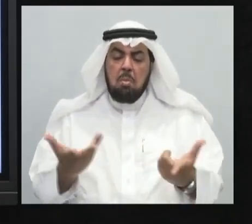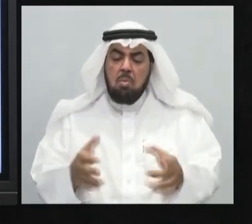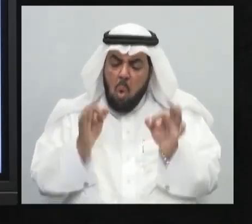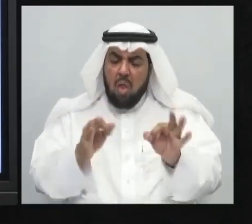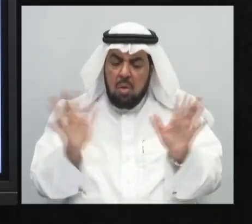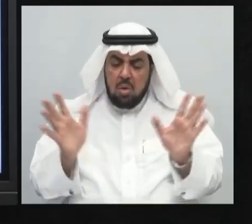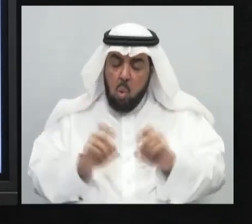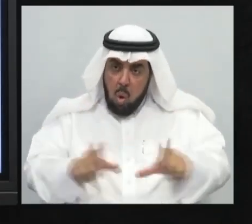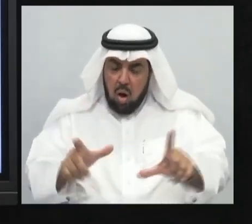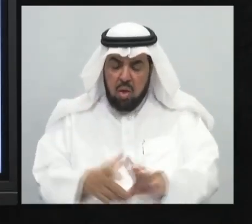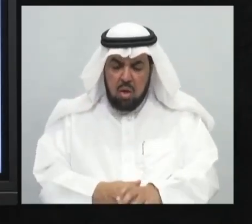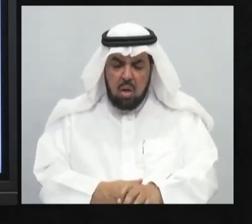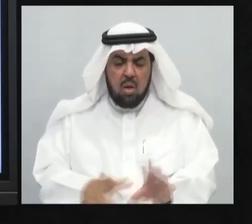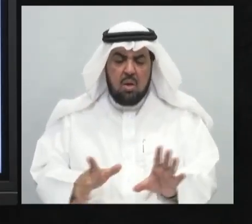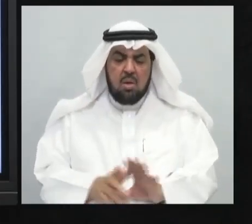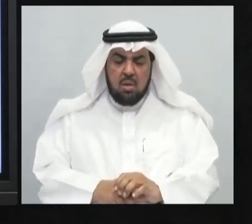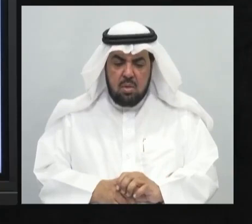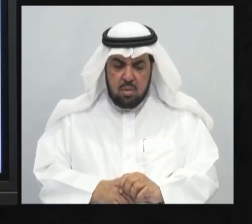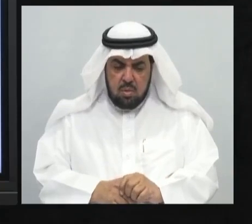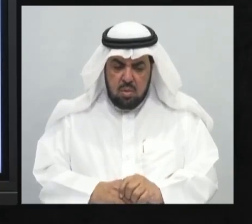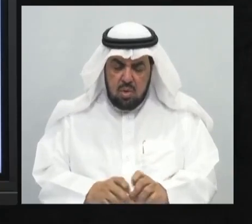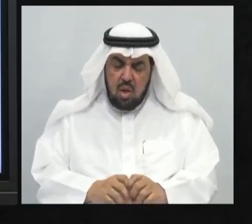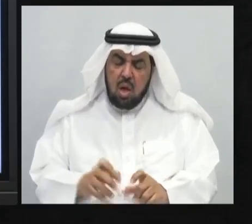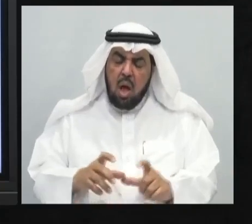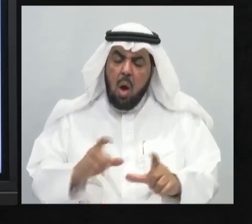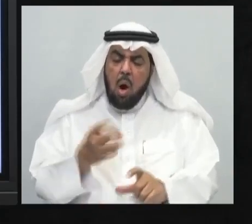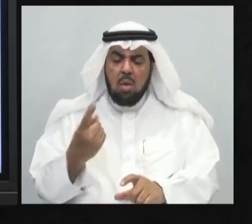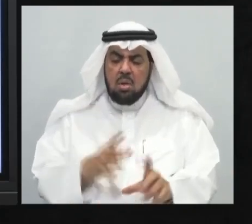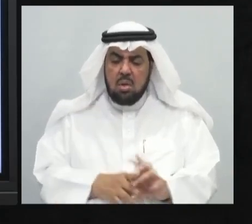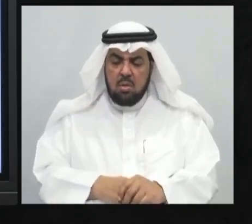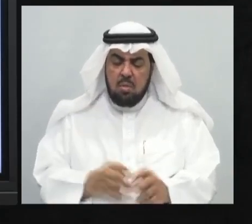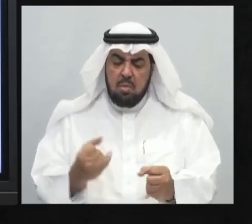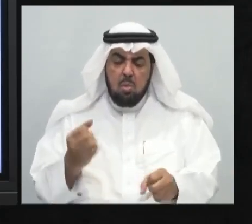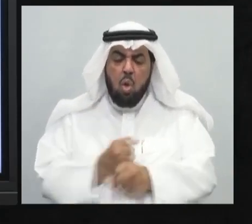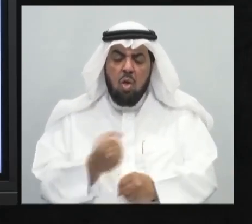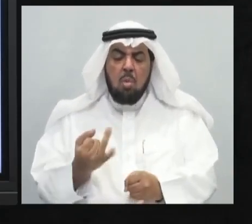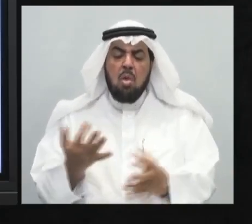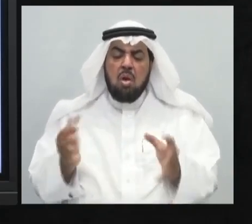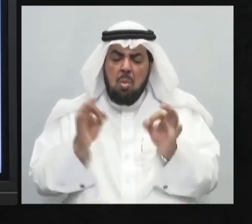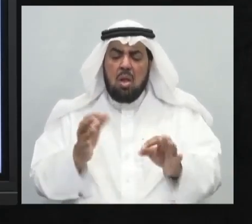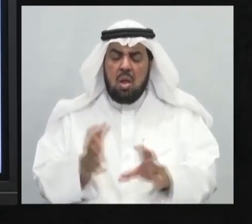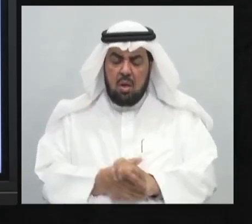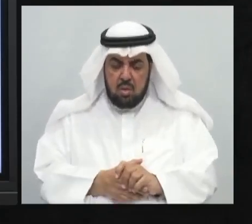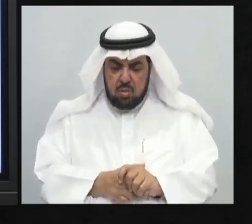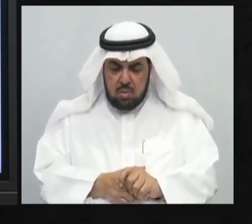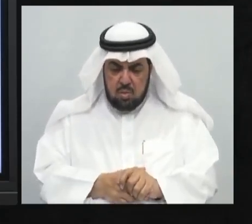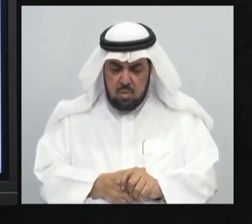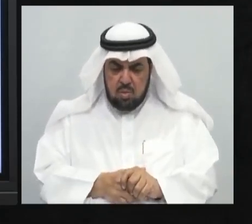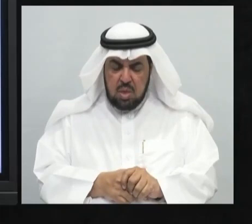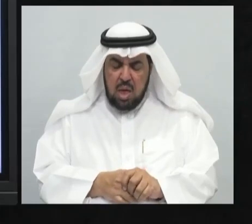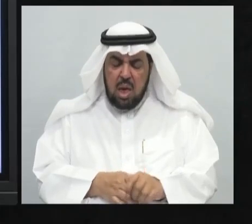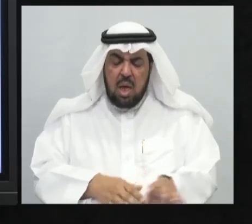هذا يقبل راي رايين هذا راي واحد فقط عدد الموظفين عمليه محدده اذا غير